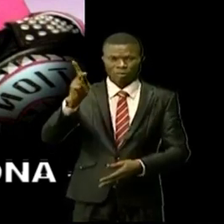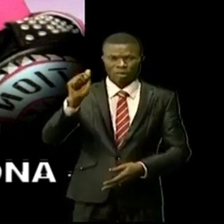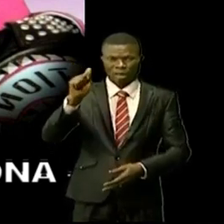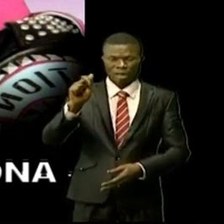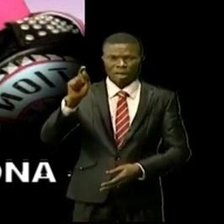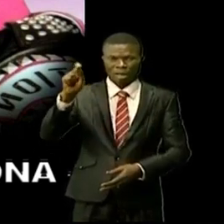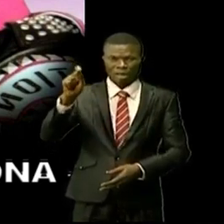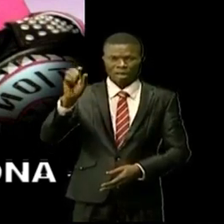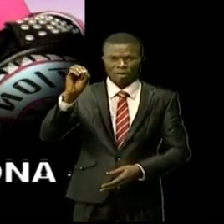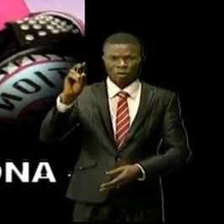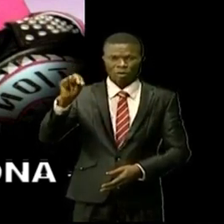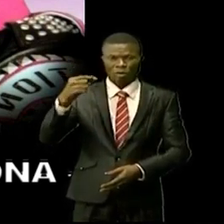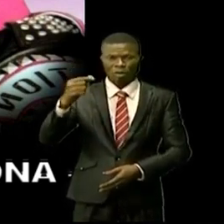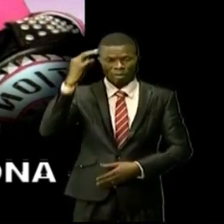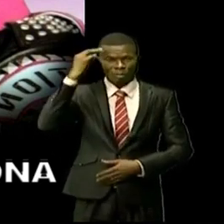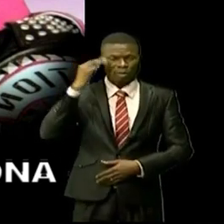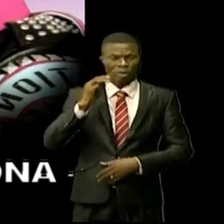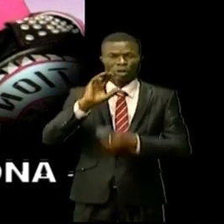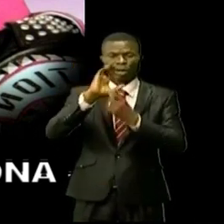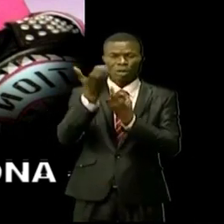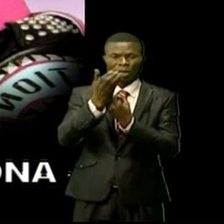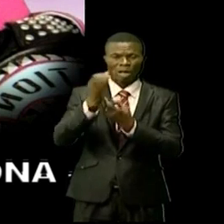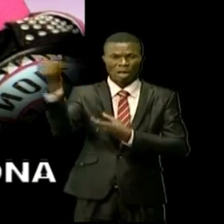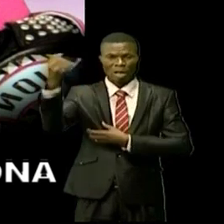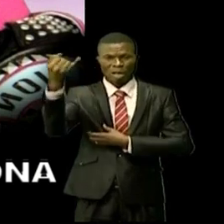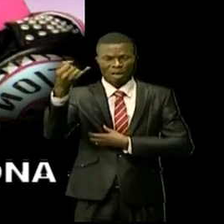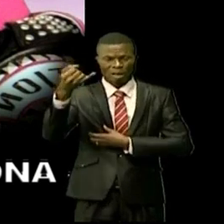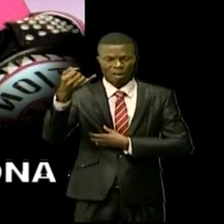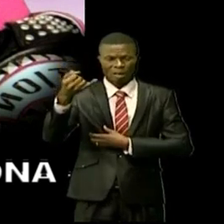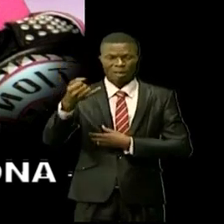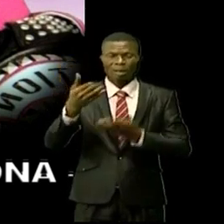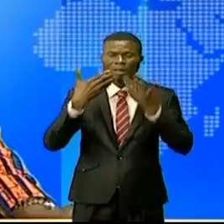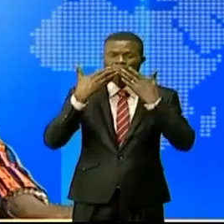Furaya Katerine, ministre de la Culture, Arts et Patrimoine.